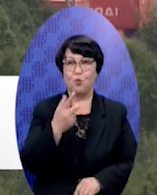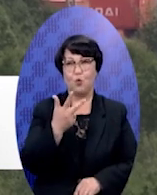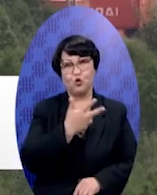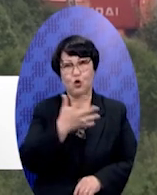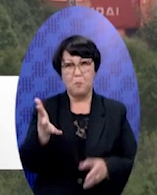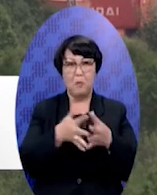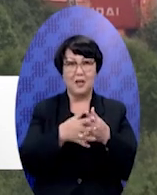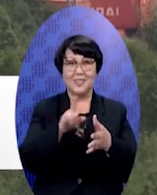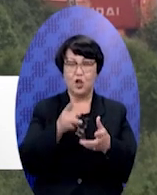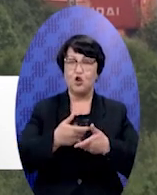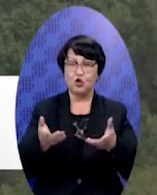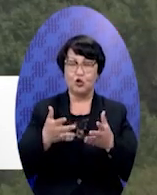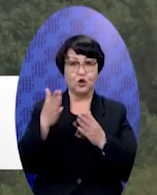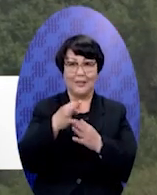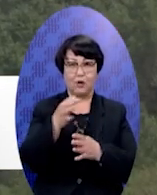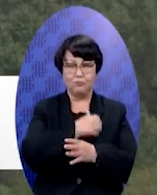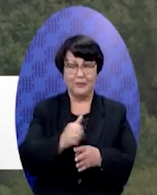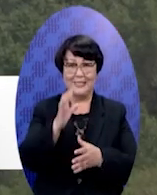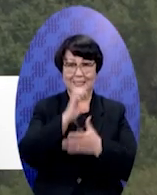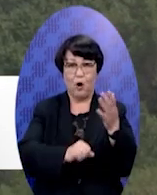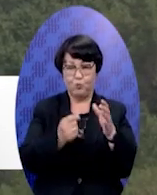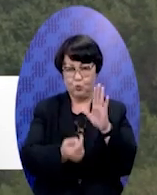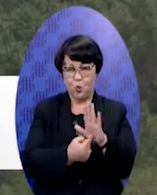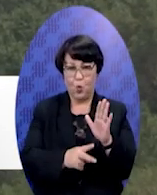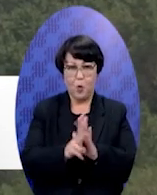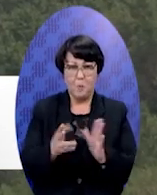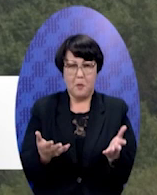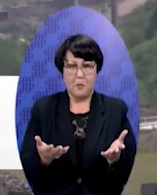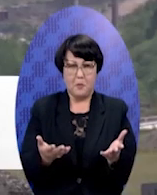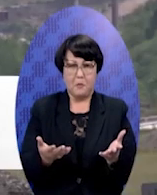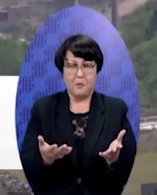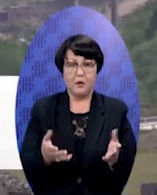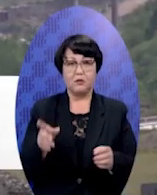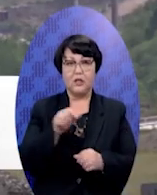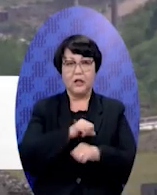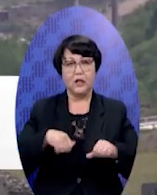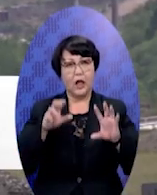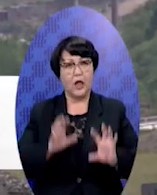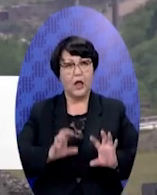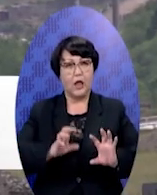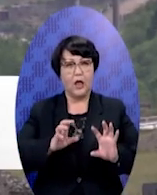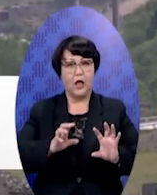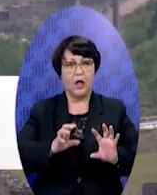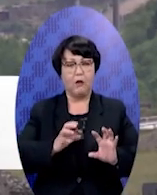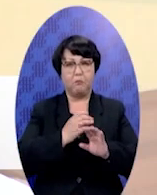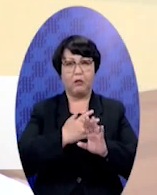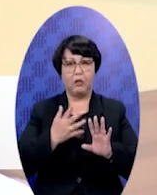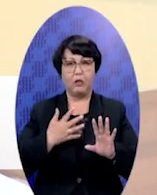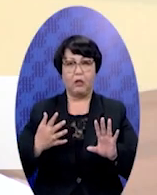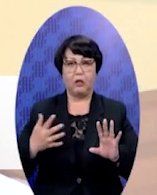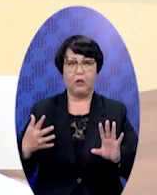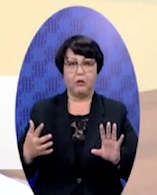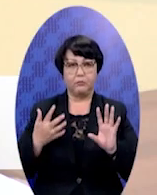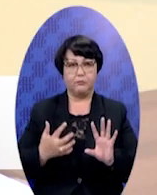зогсоогүй. Гол нь санхүүжилтийн их усүр дутагдaltaй байсан нь ийхүү зээлд хамрагдах иргэдийн хүлээлтийн урт цувааг үүсгэжээ. Сая